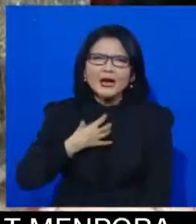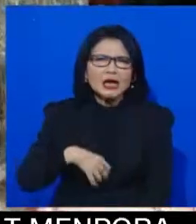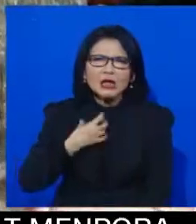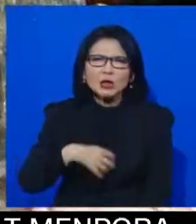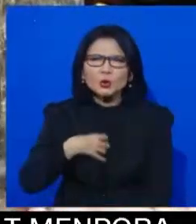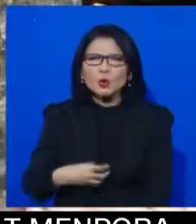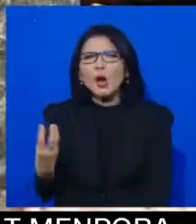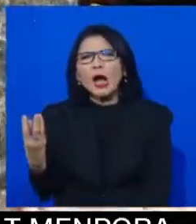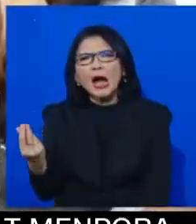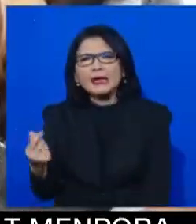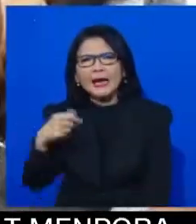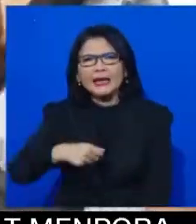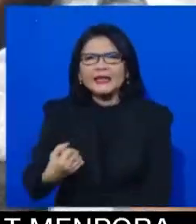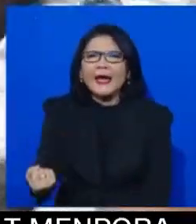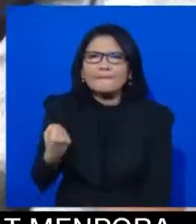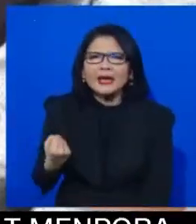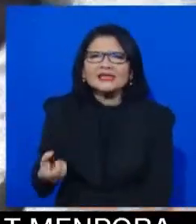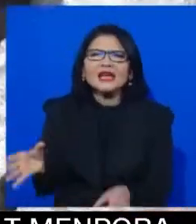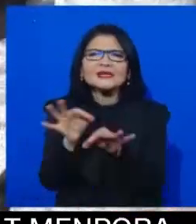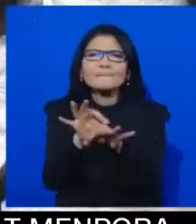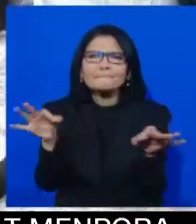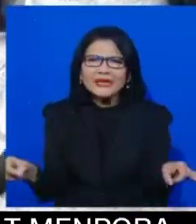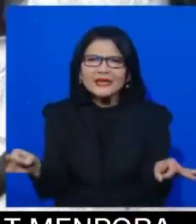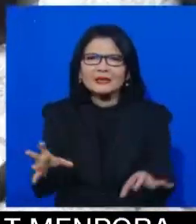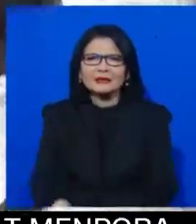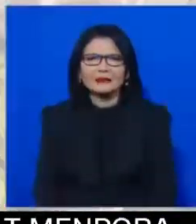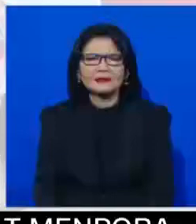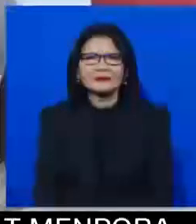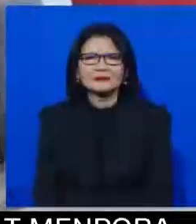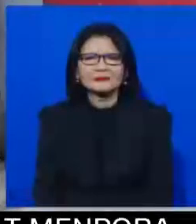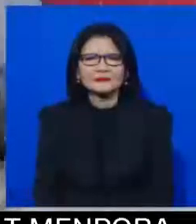harga bahan pangan membuat pasar sepi pembeli.